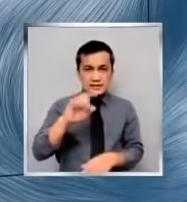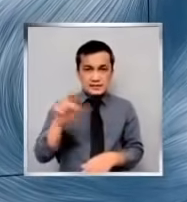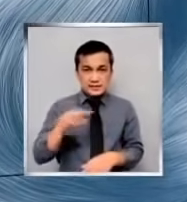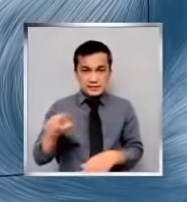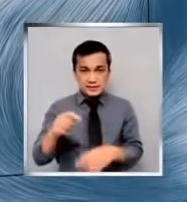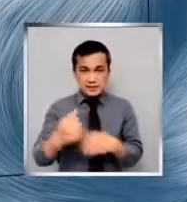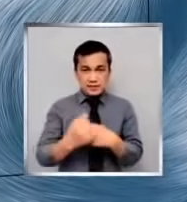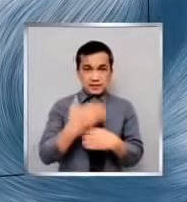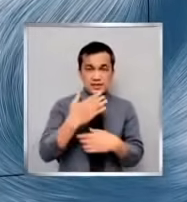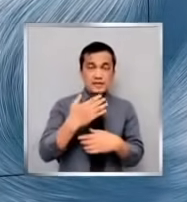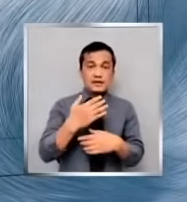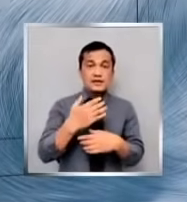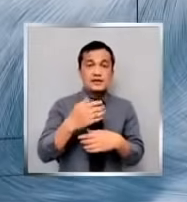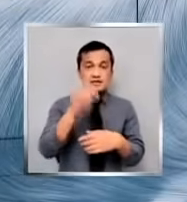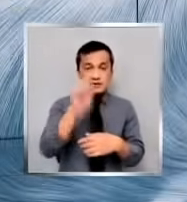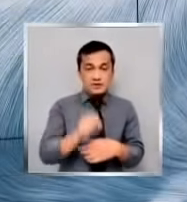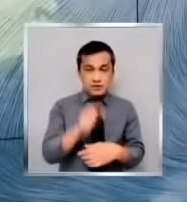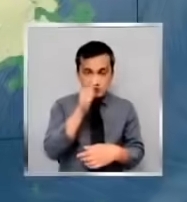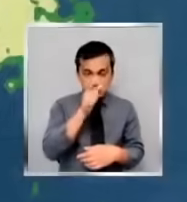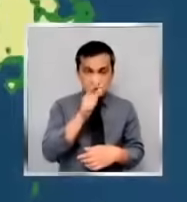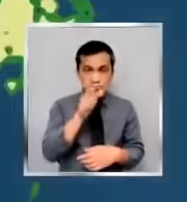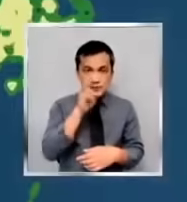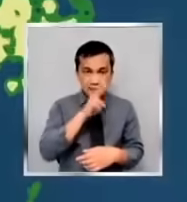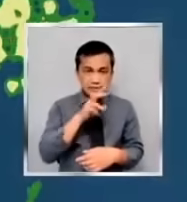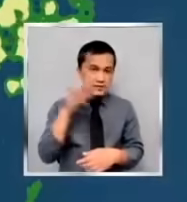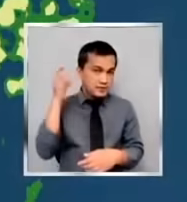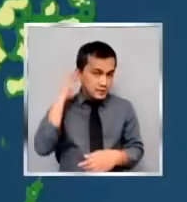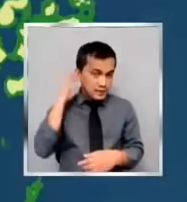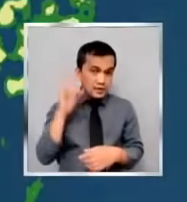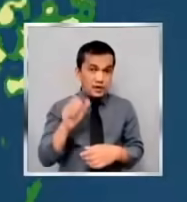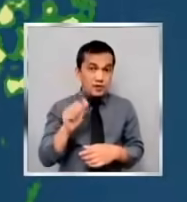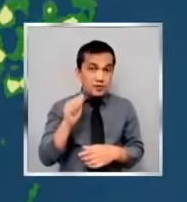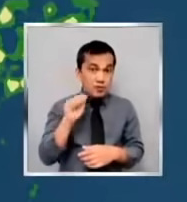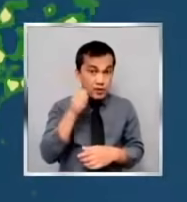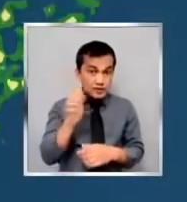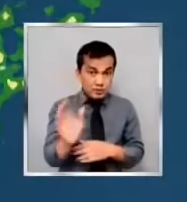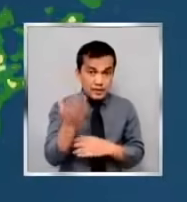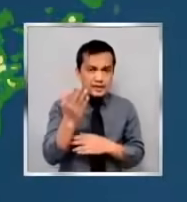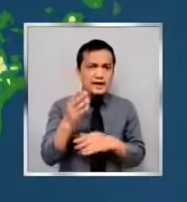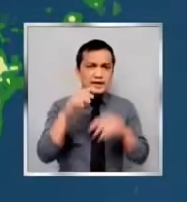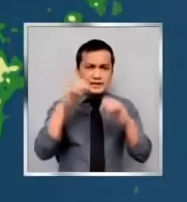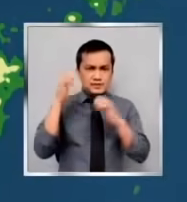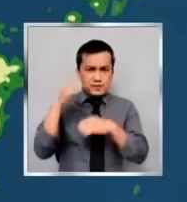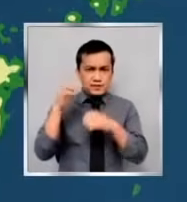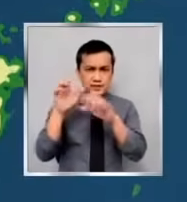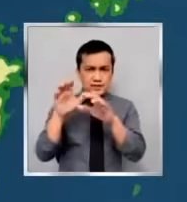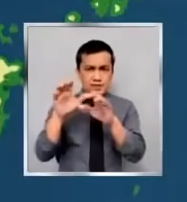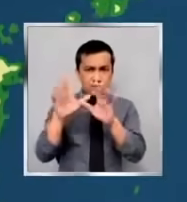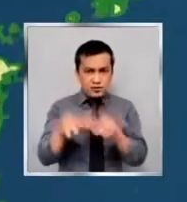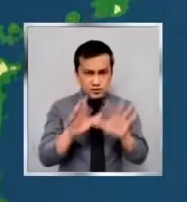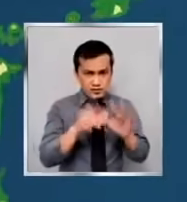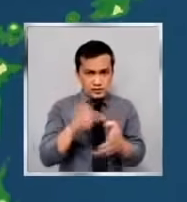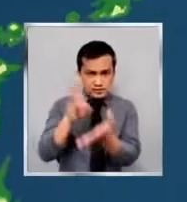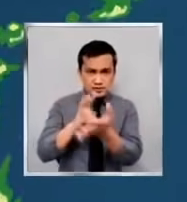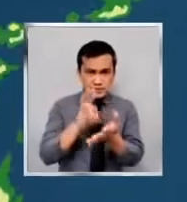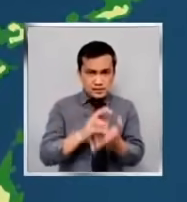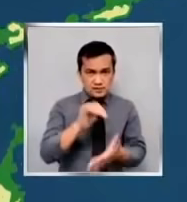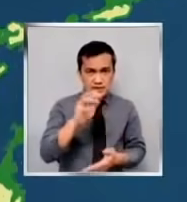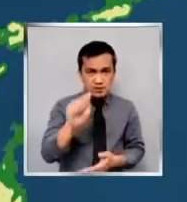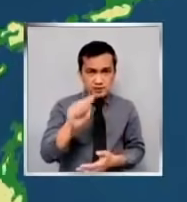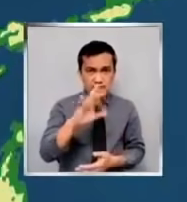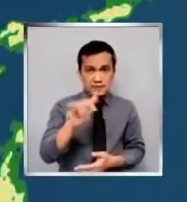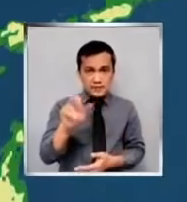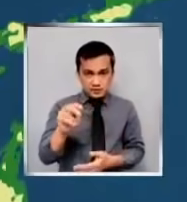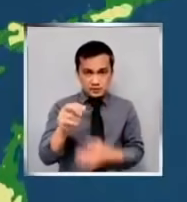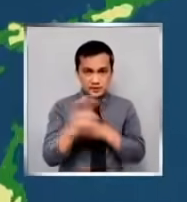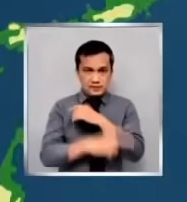Visayas at Mindanao. Umaga bukas, asahan na ang pag-uulan sa ilang bahagi ng Calabar Zone at Mimaropa Region. Pagsapit naman ng